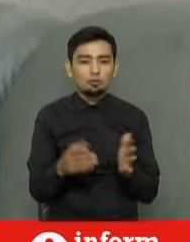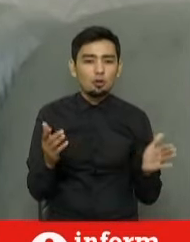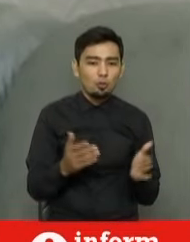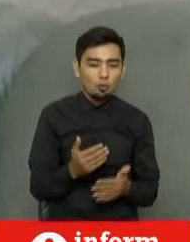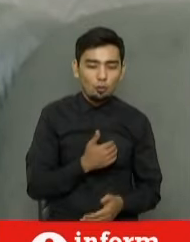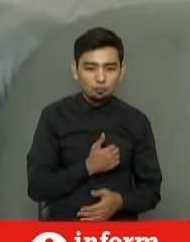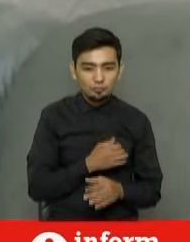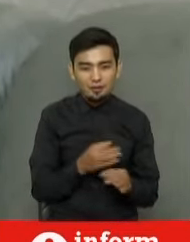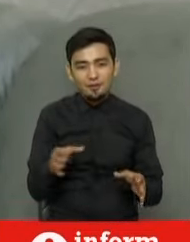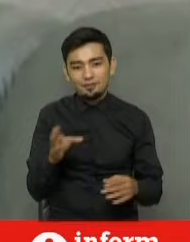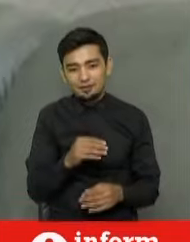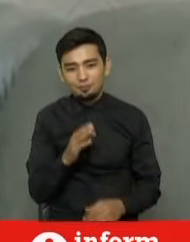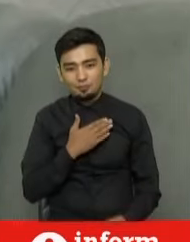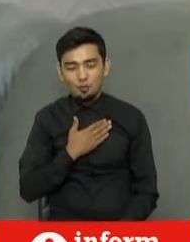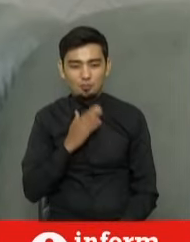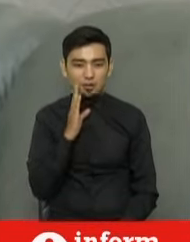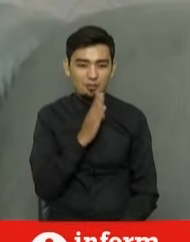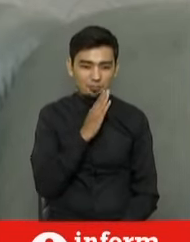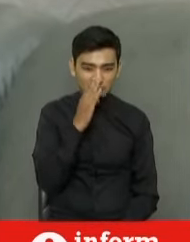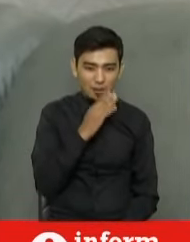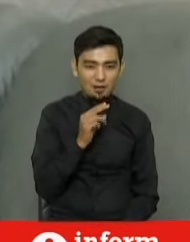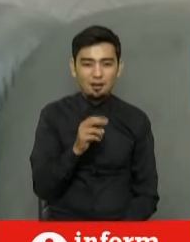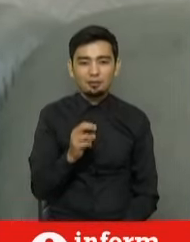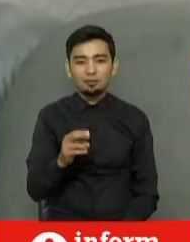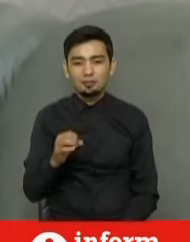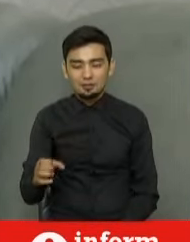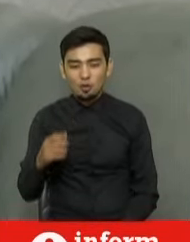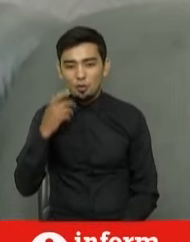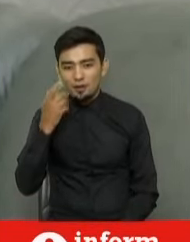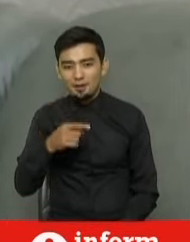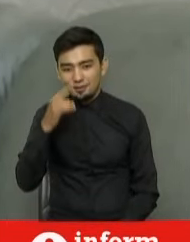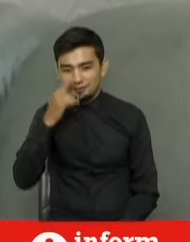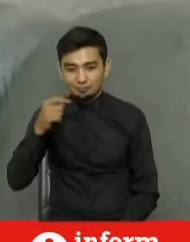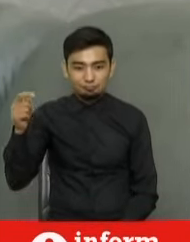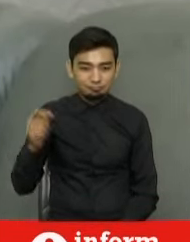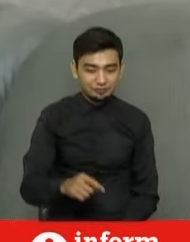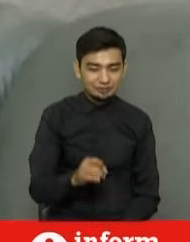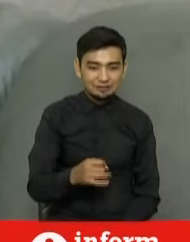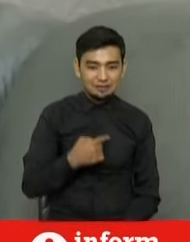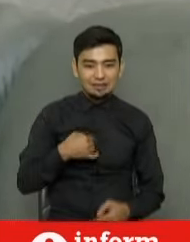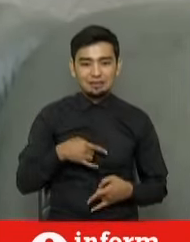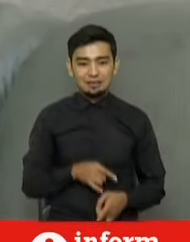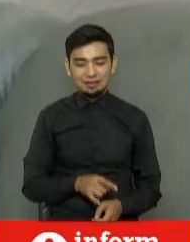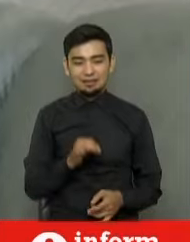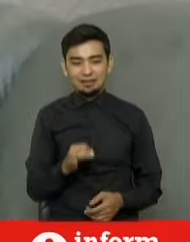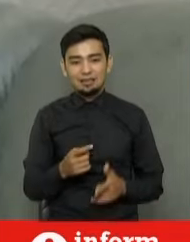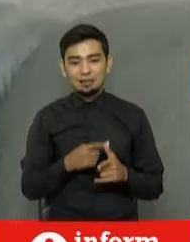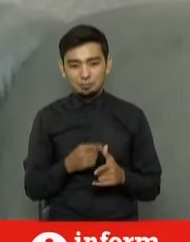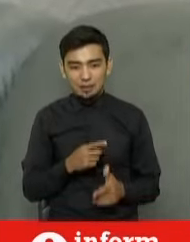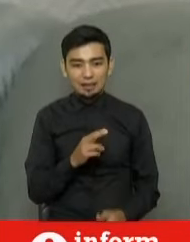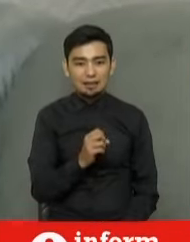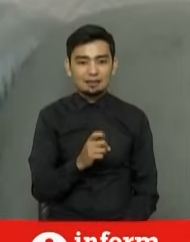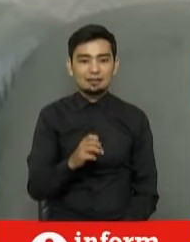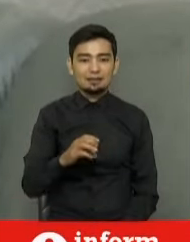передать? Всем отвечаю, мои родители кандасы. И когда они вернулись на родину, родился я. В честь этого получил имя